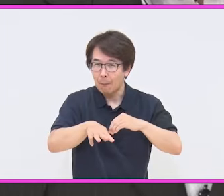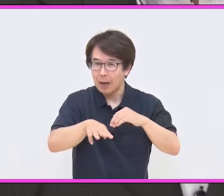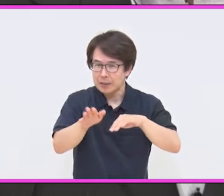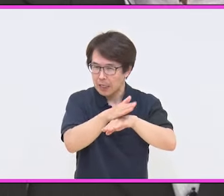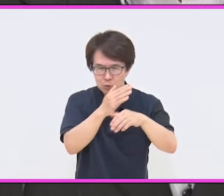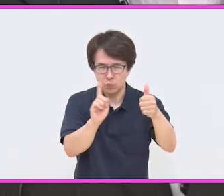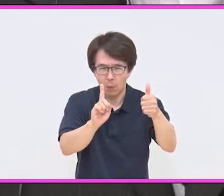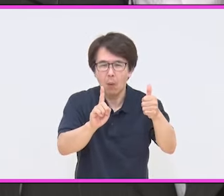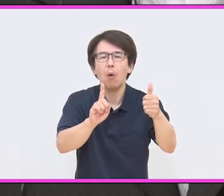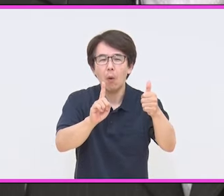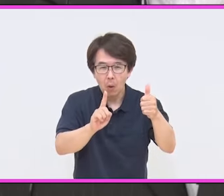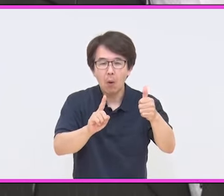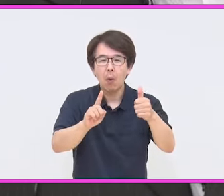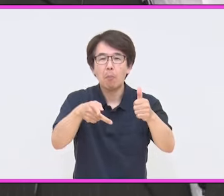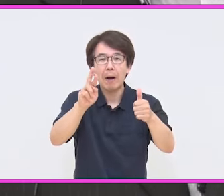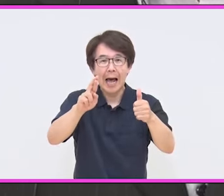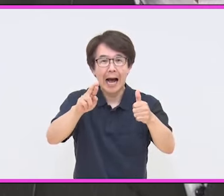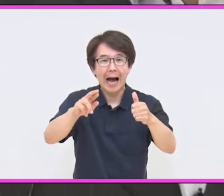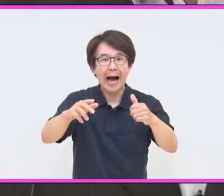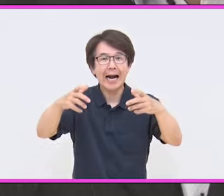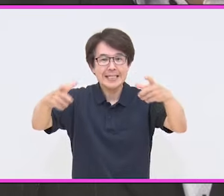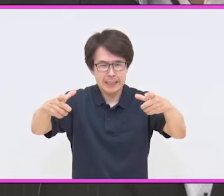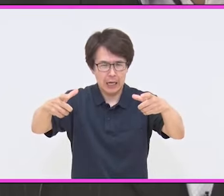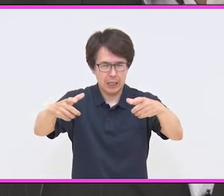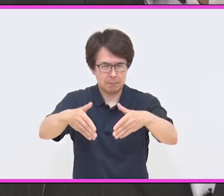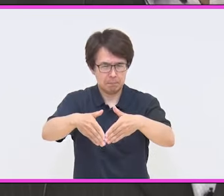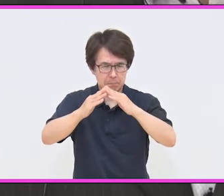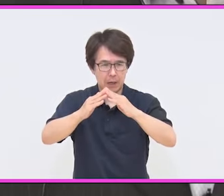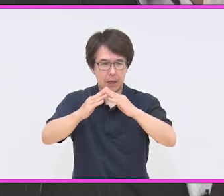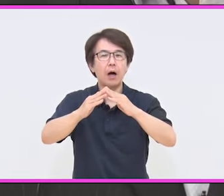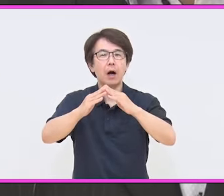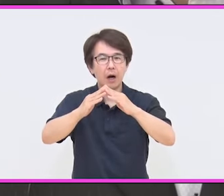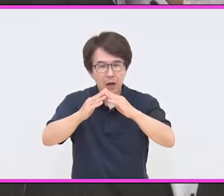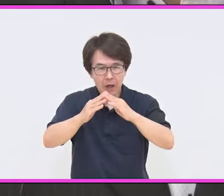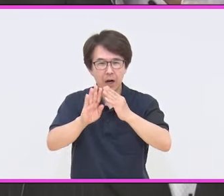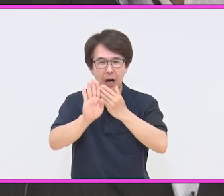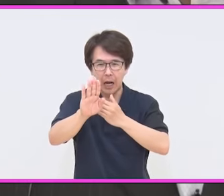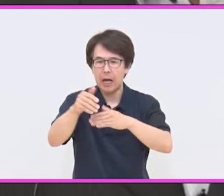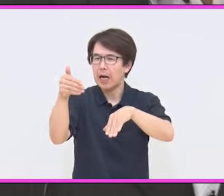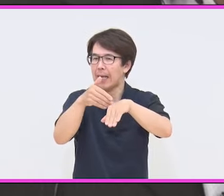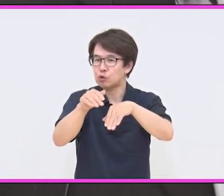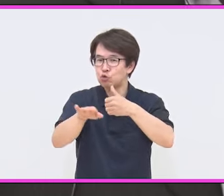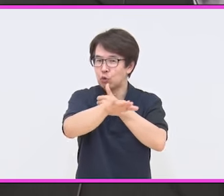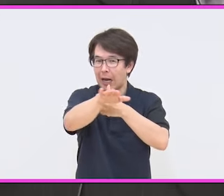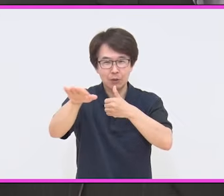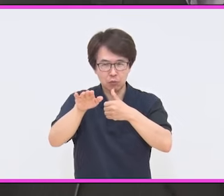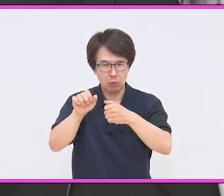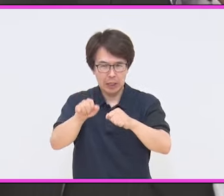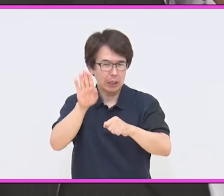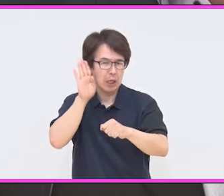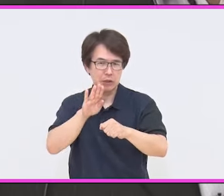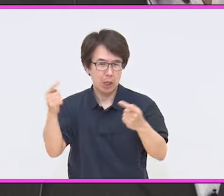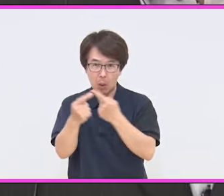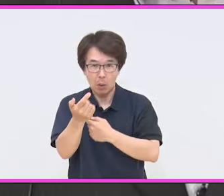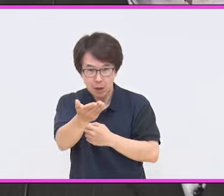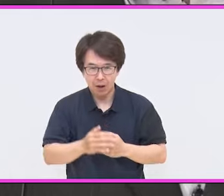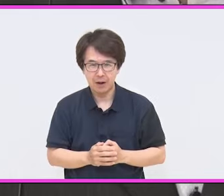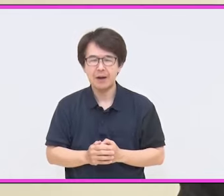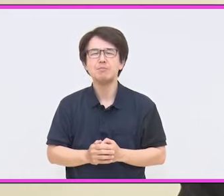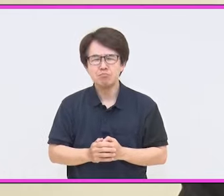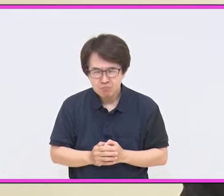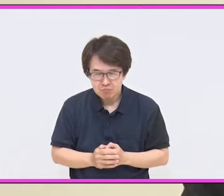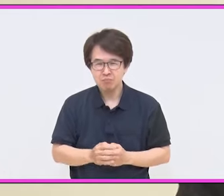たのが3年前の6月からだったと思うんですけど、はい、で練習環境とかやりやすさっていうのは変わりましたか？ かなり僕